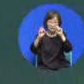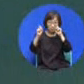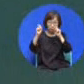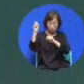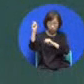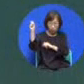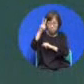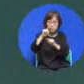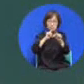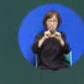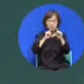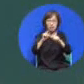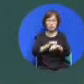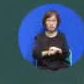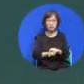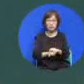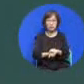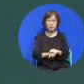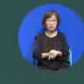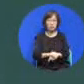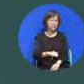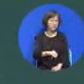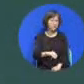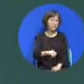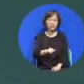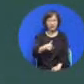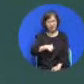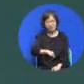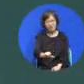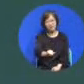of a sudden. 아들아 이번에 하나님이 너를